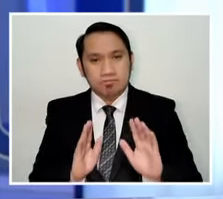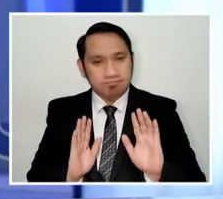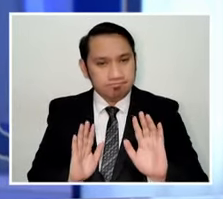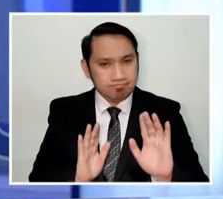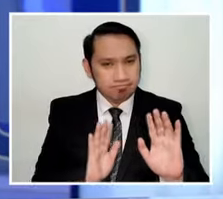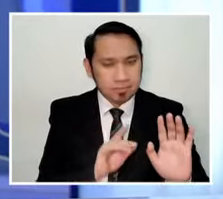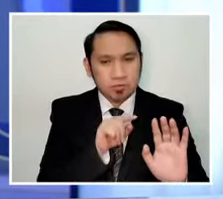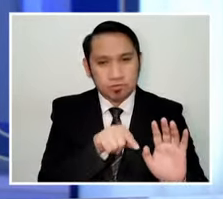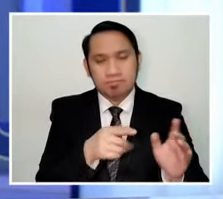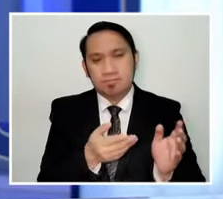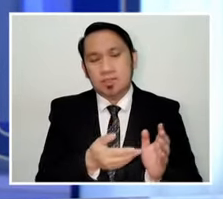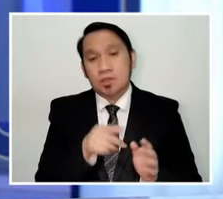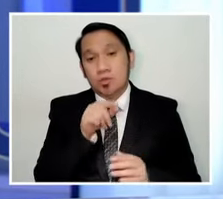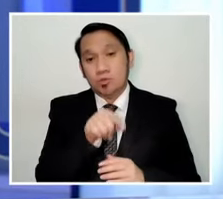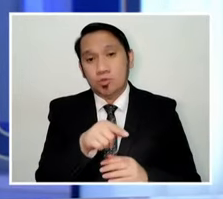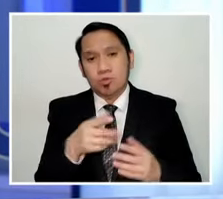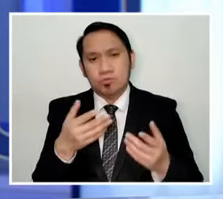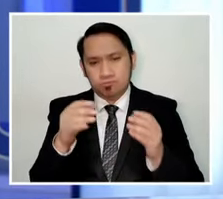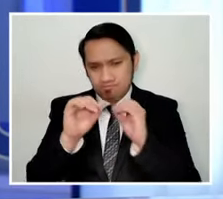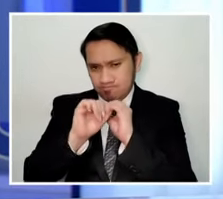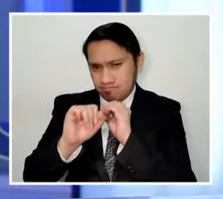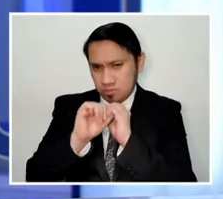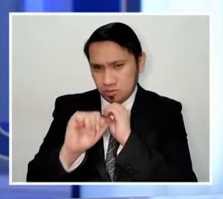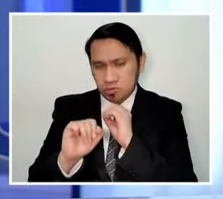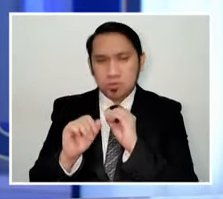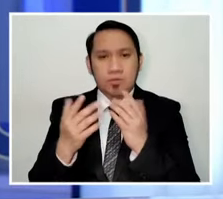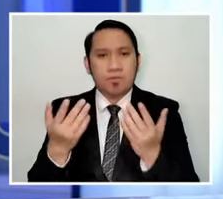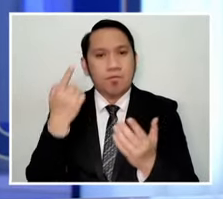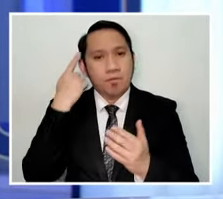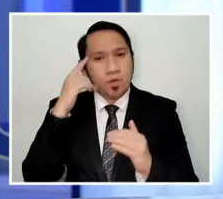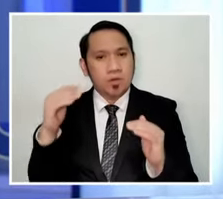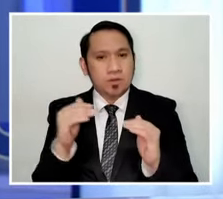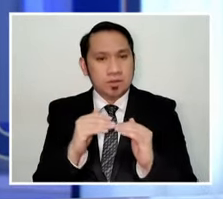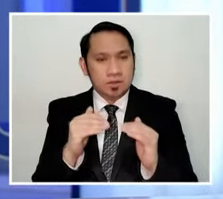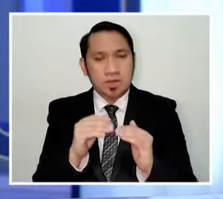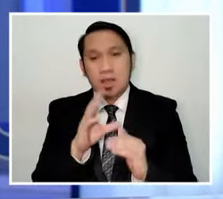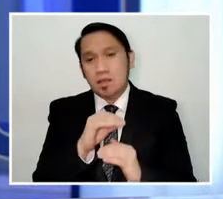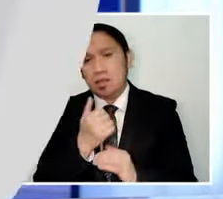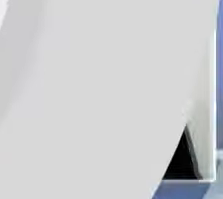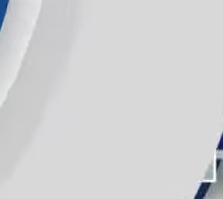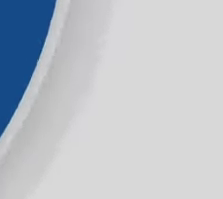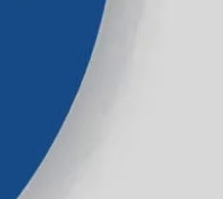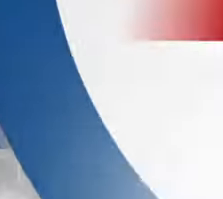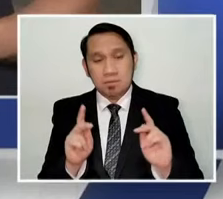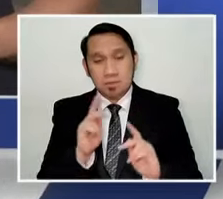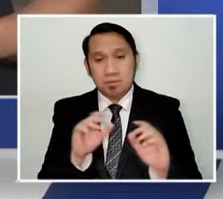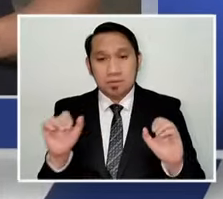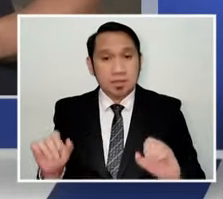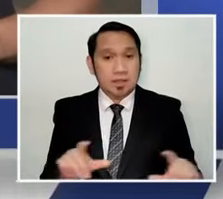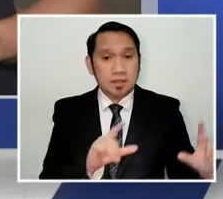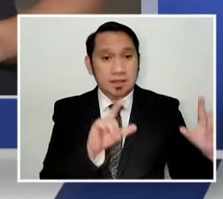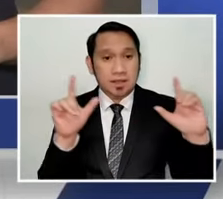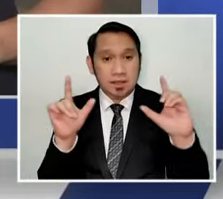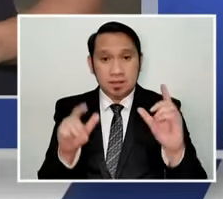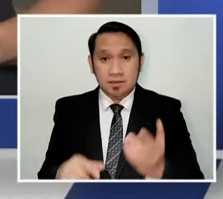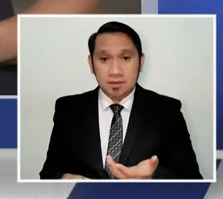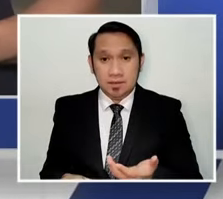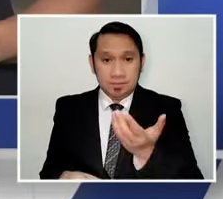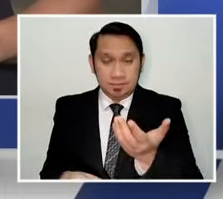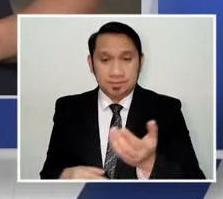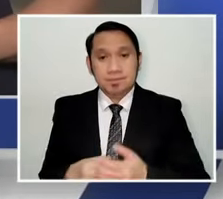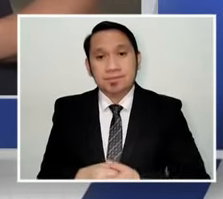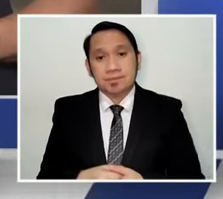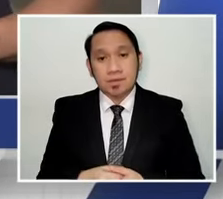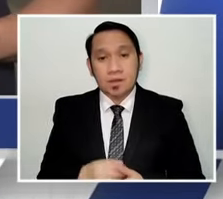sa pinaslang na gobernador at walong iba pang taga-Negros. At live mula Siato, Negros Oriental,